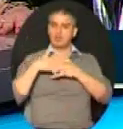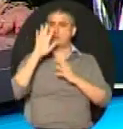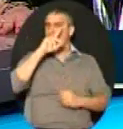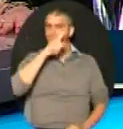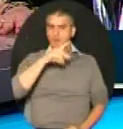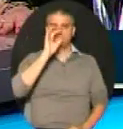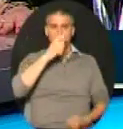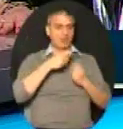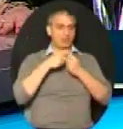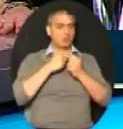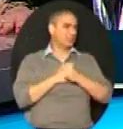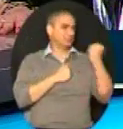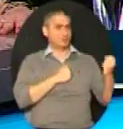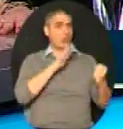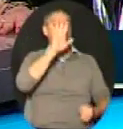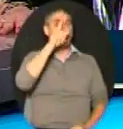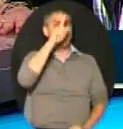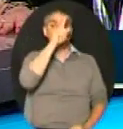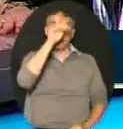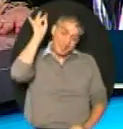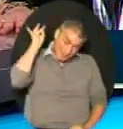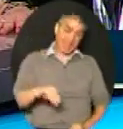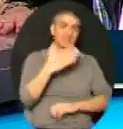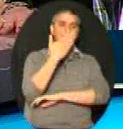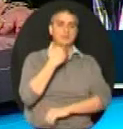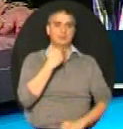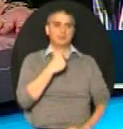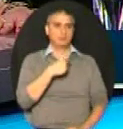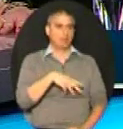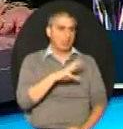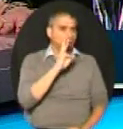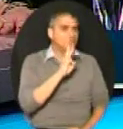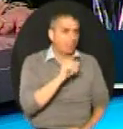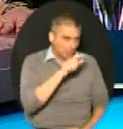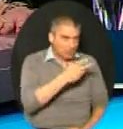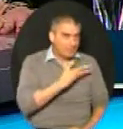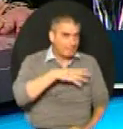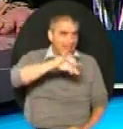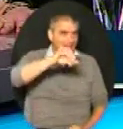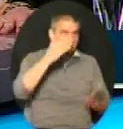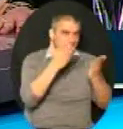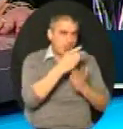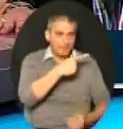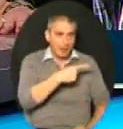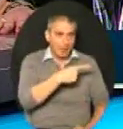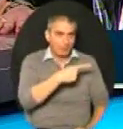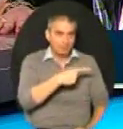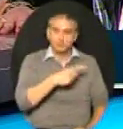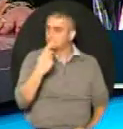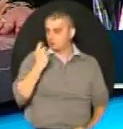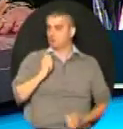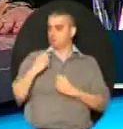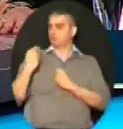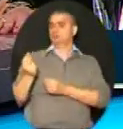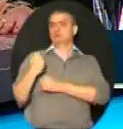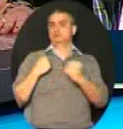האירופי ושל גופי שמאל אירופאים שהם נגד מדינת ישראל. שלדון אדלסון מקבל קזינו בעיראק. שיממנו את כוחות